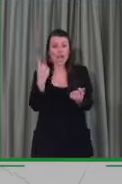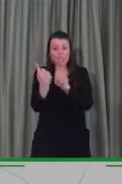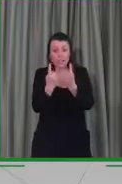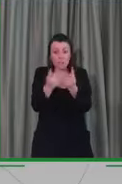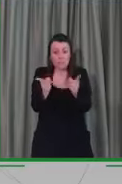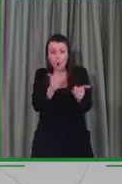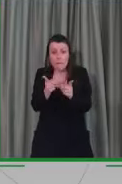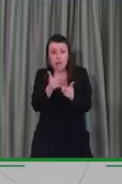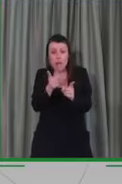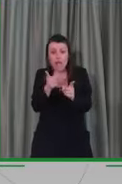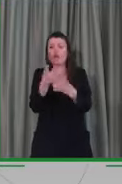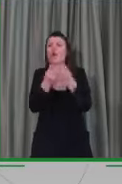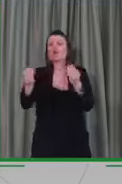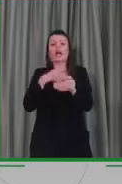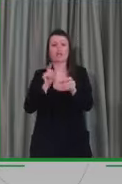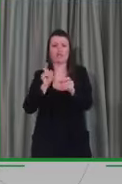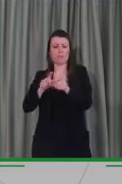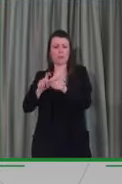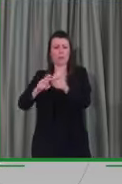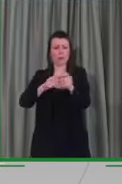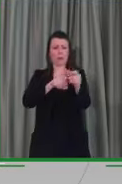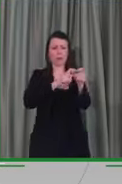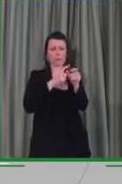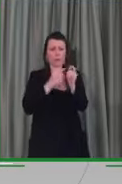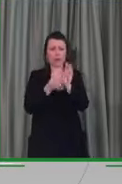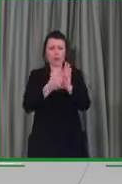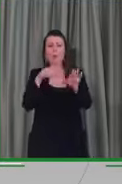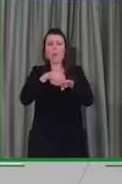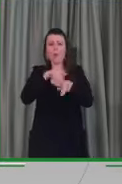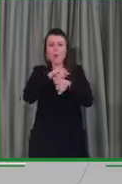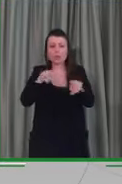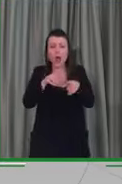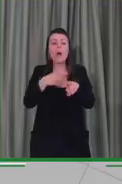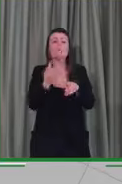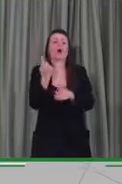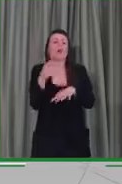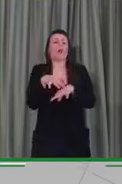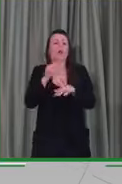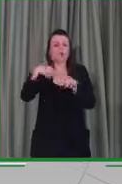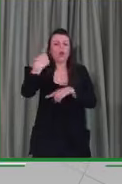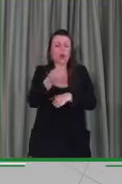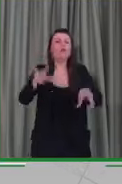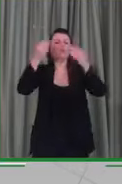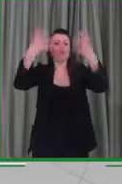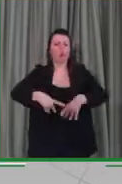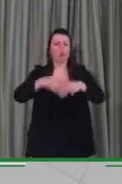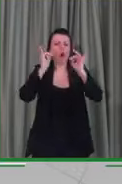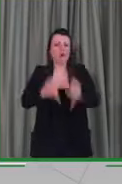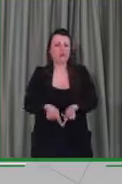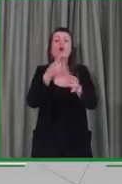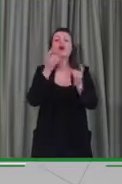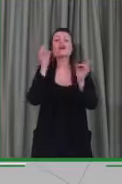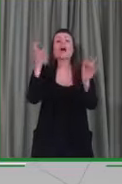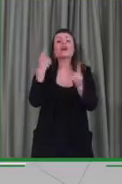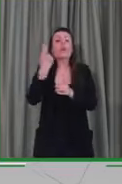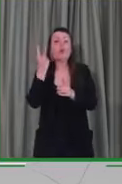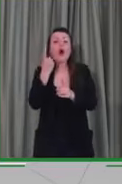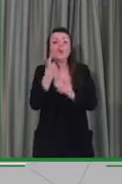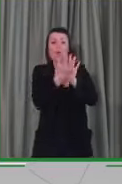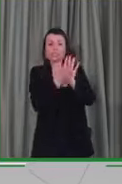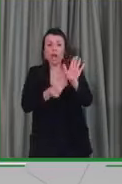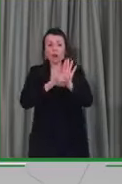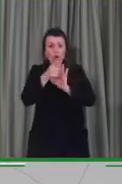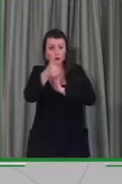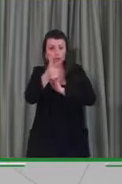personale e se se vogliamo va ripetuto ogni giorno anche se non abbiamo sintomi anche se